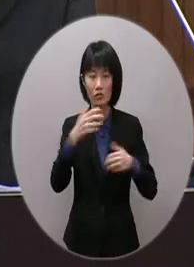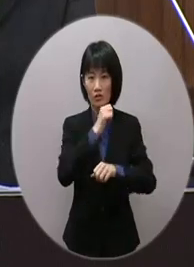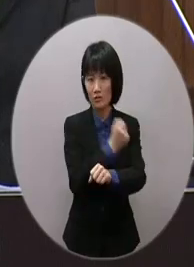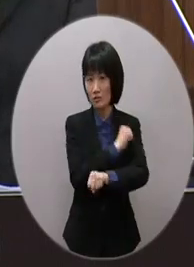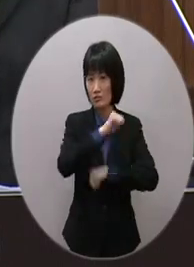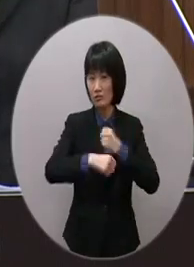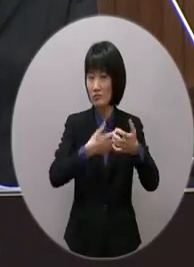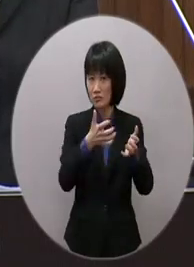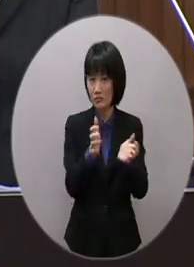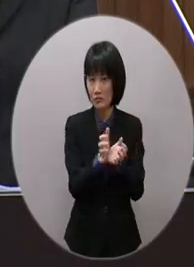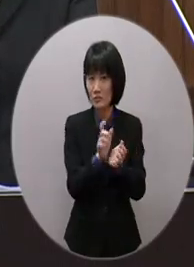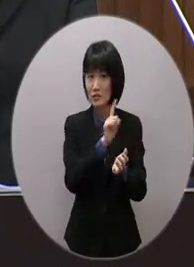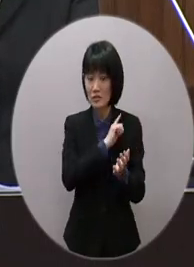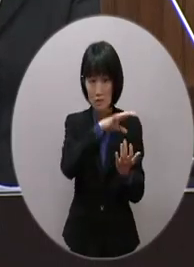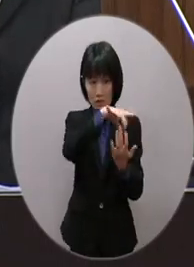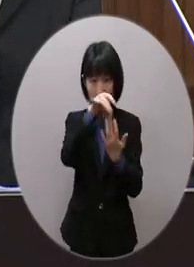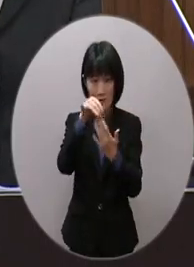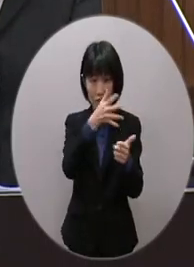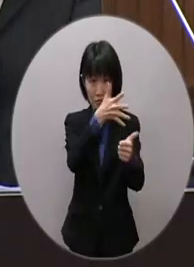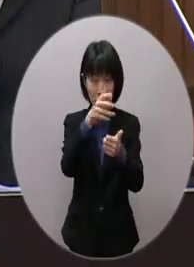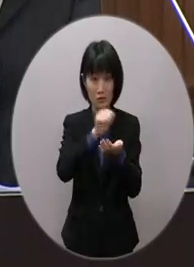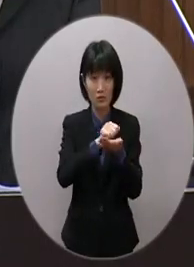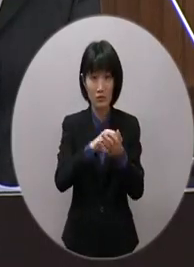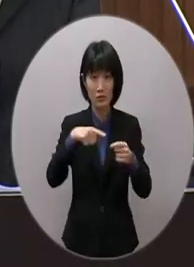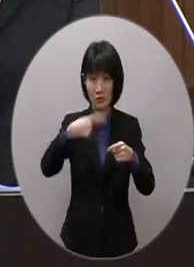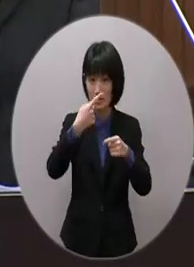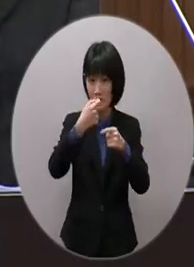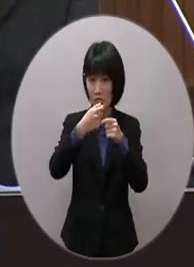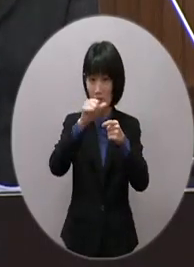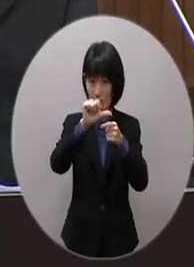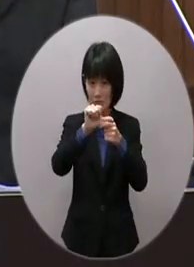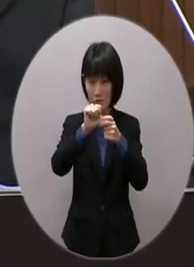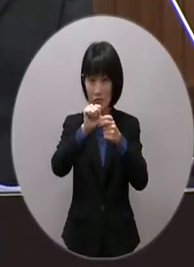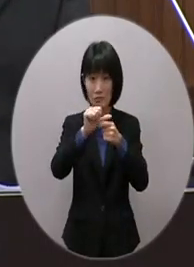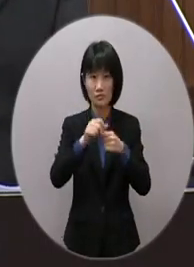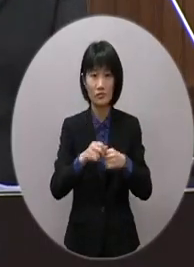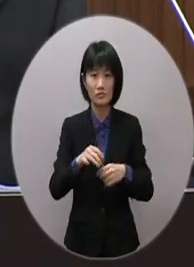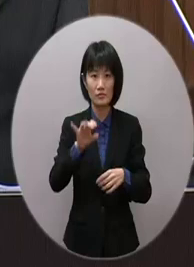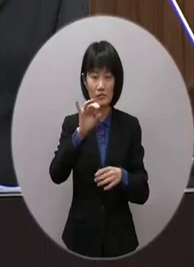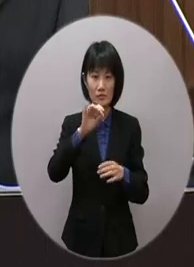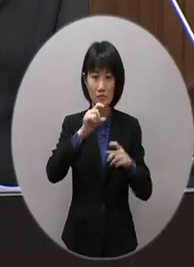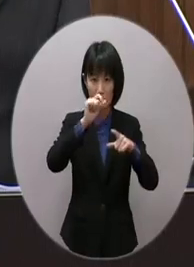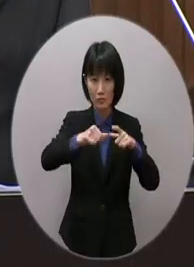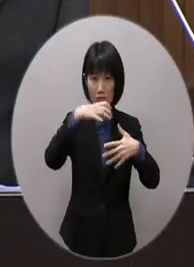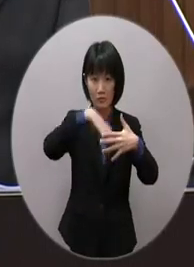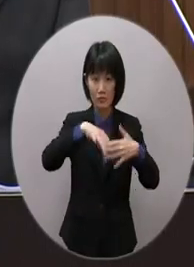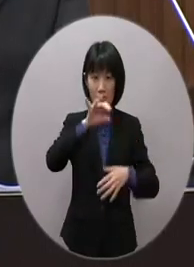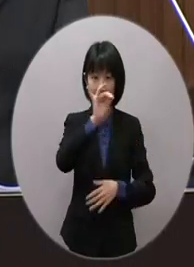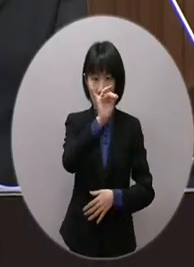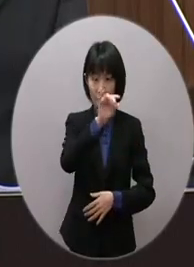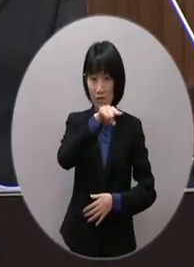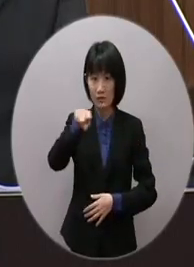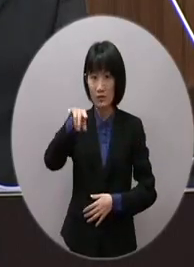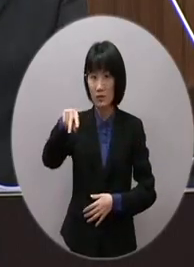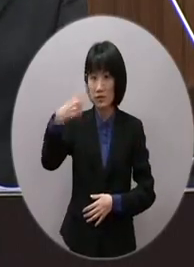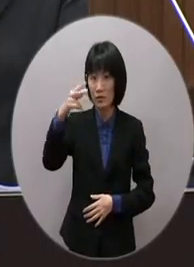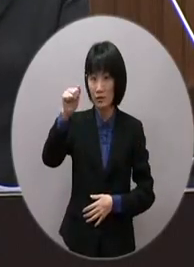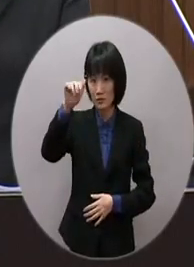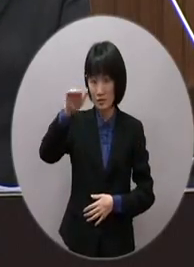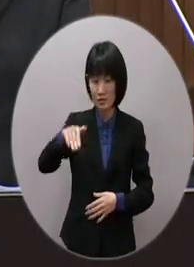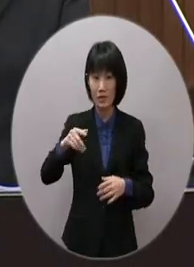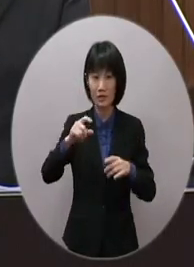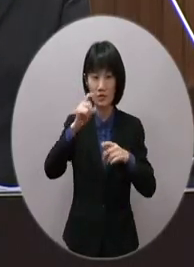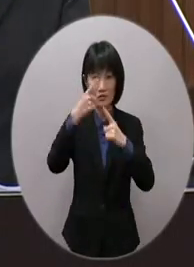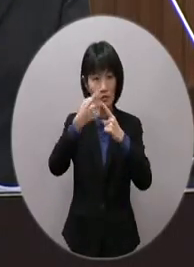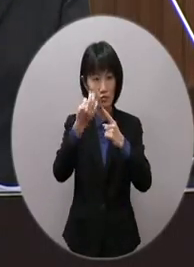动部自己的抽样调查，这是我们在105年，我们100人以上未满200人250的公司，只